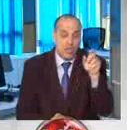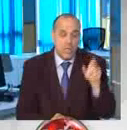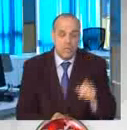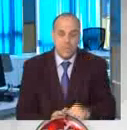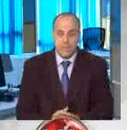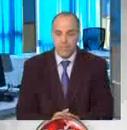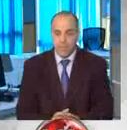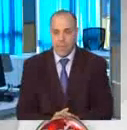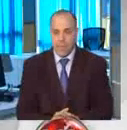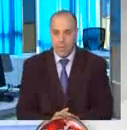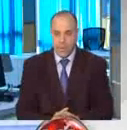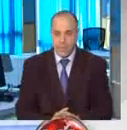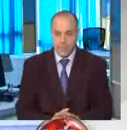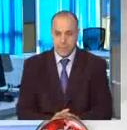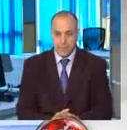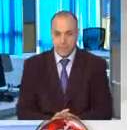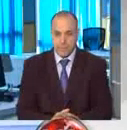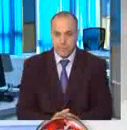20 عنصرا.